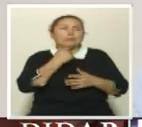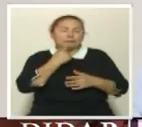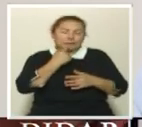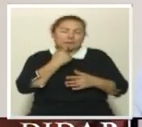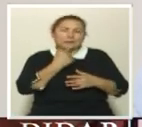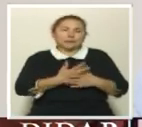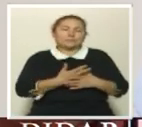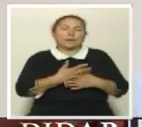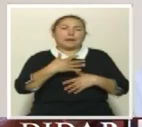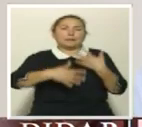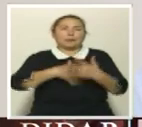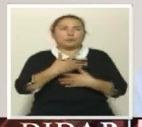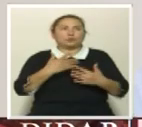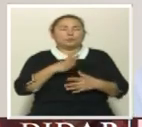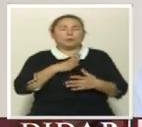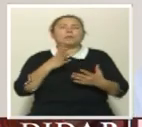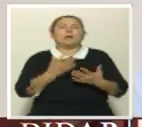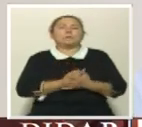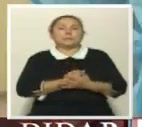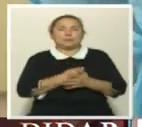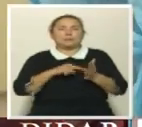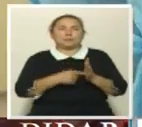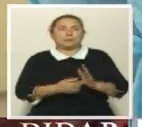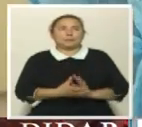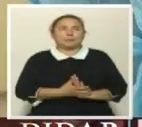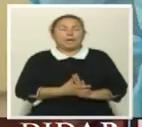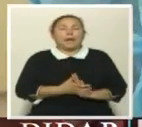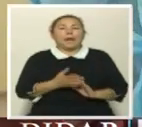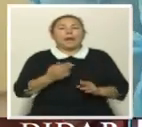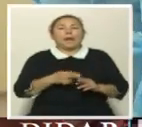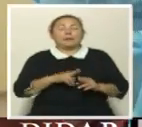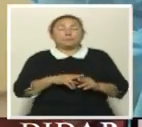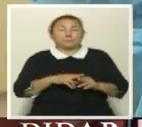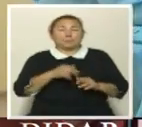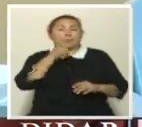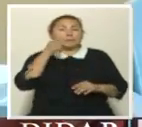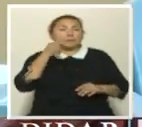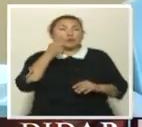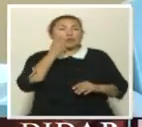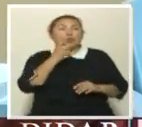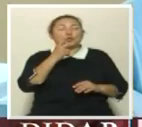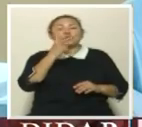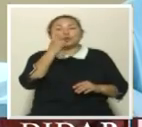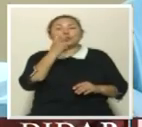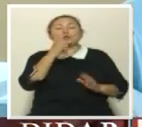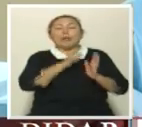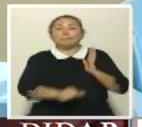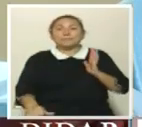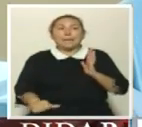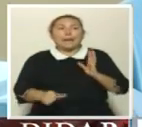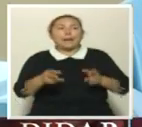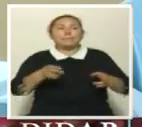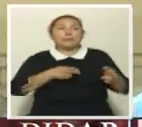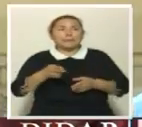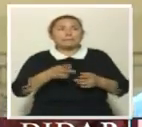өткізгіштігінде қан айналымды жақсарту болып табылады, бұның мақсаты. Ал былтыр орталық ауруханада 260-тай жүрек операциясы жасалды.